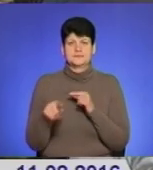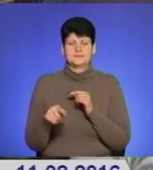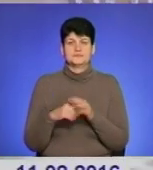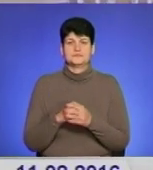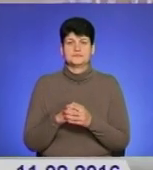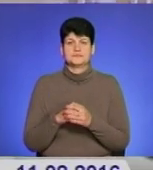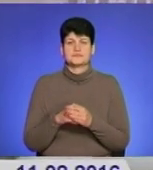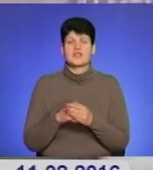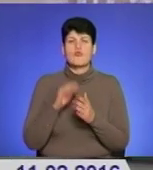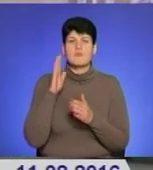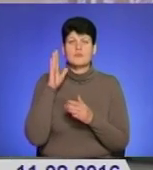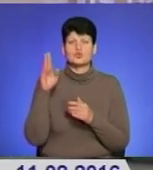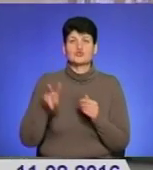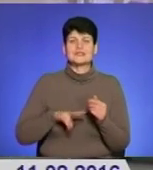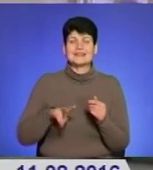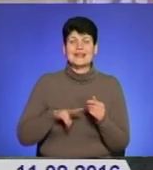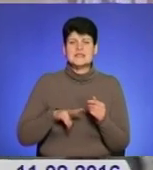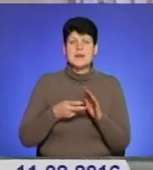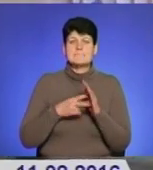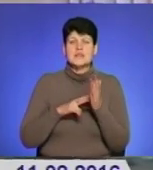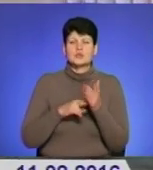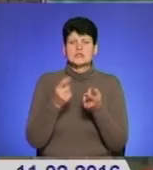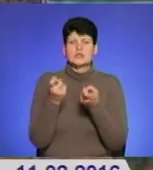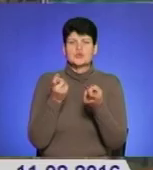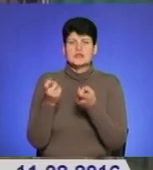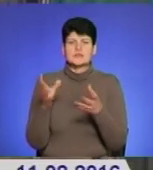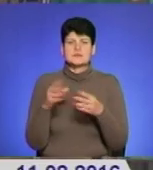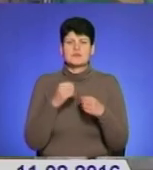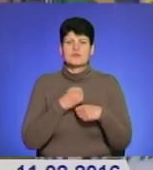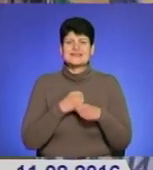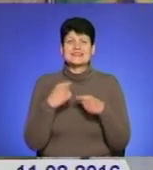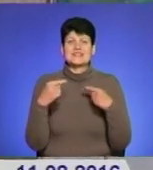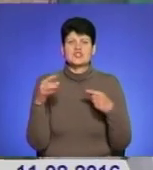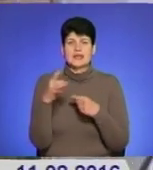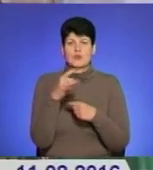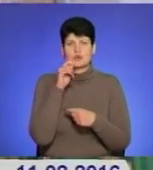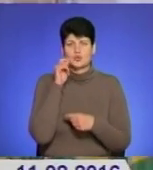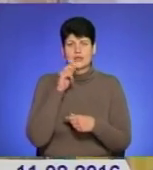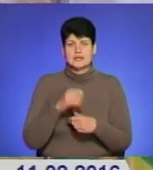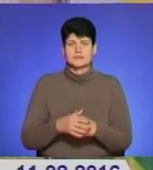В майбутньому дирекція компанії планує залучати до співпраці й інші регіони України.